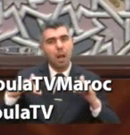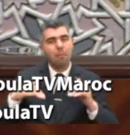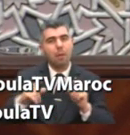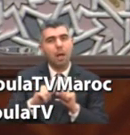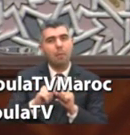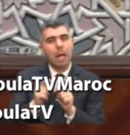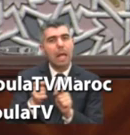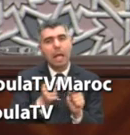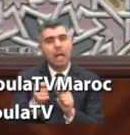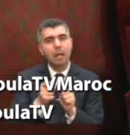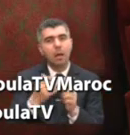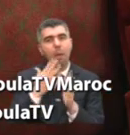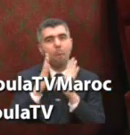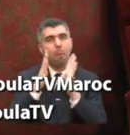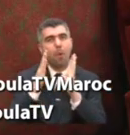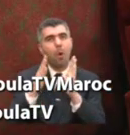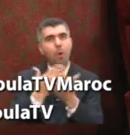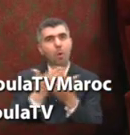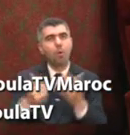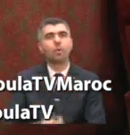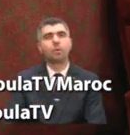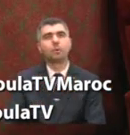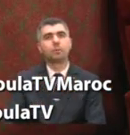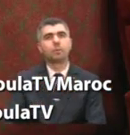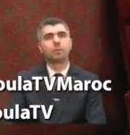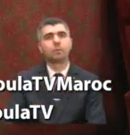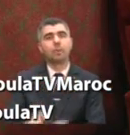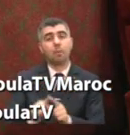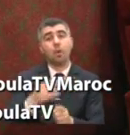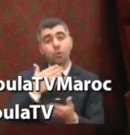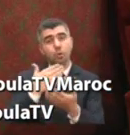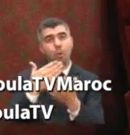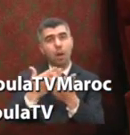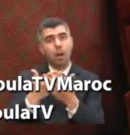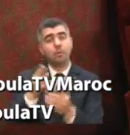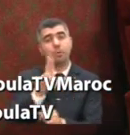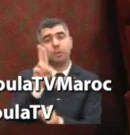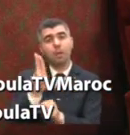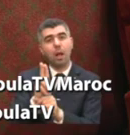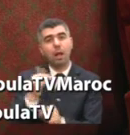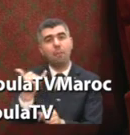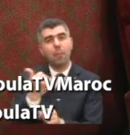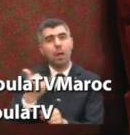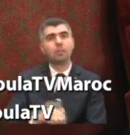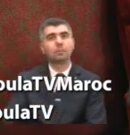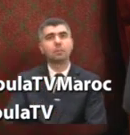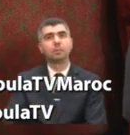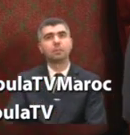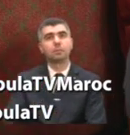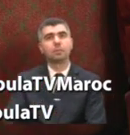مبروكة صحيحة والسلامة إن شاء الله. كنشكرك على هذا السؤال اللي هو مهم جدا. كيف ما